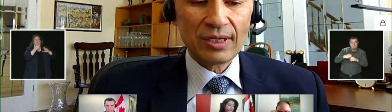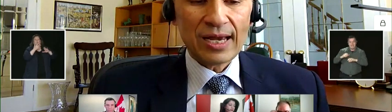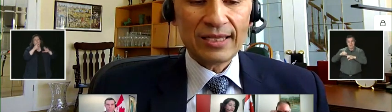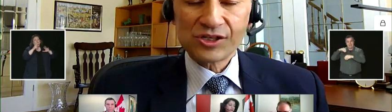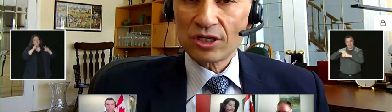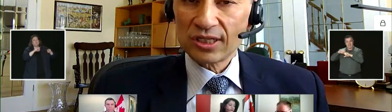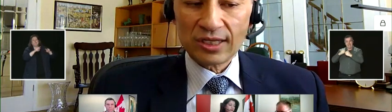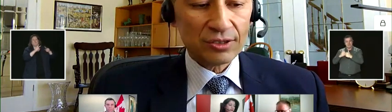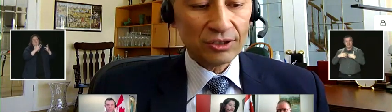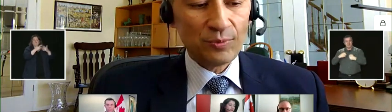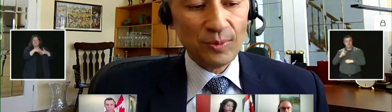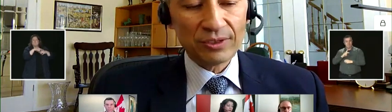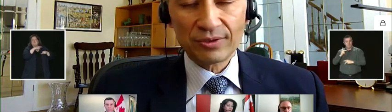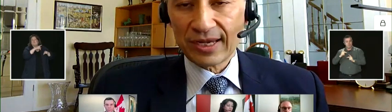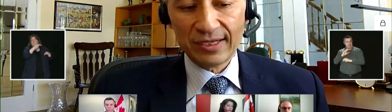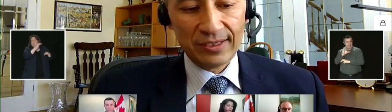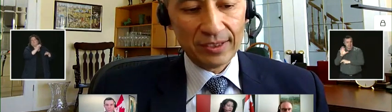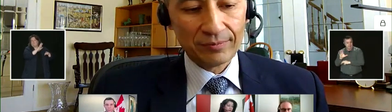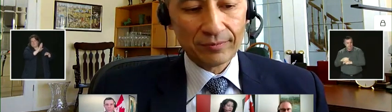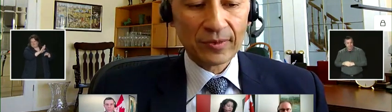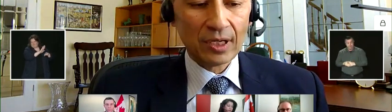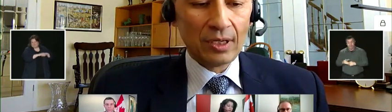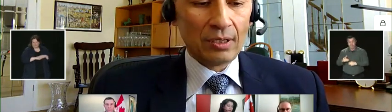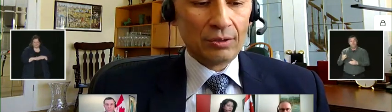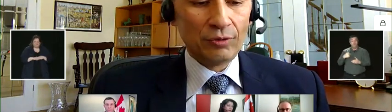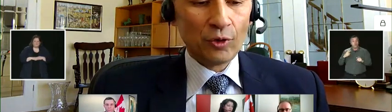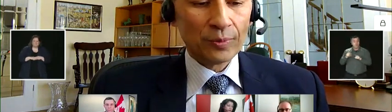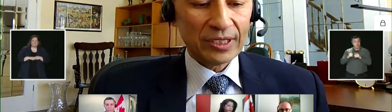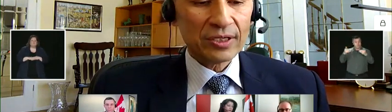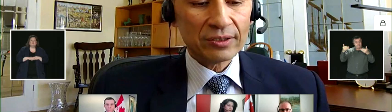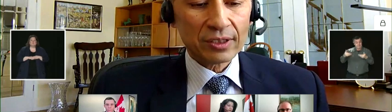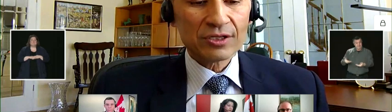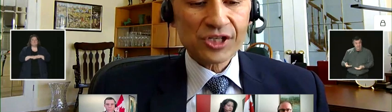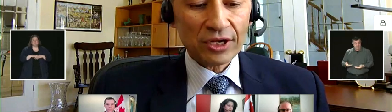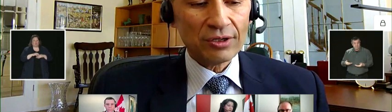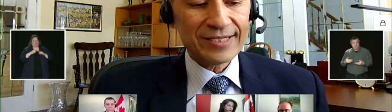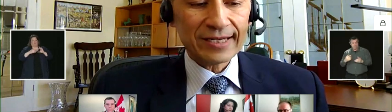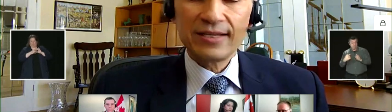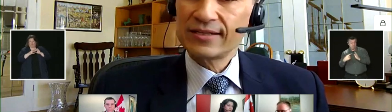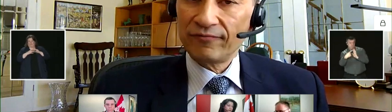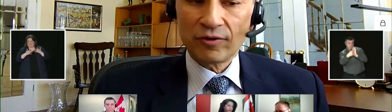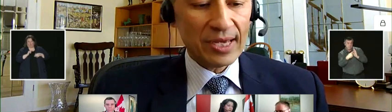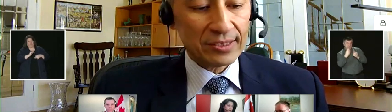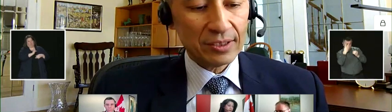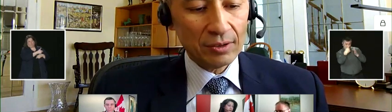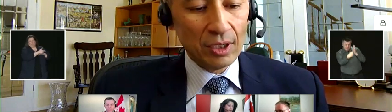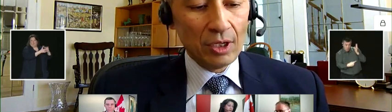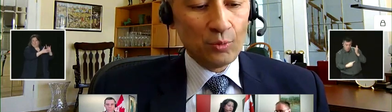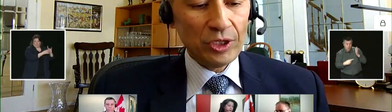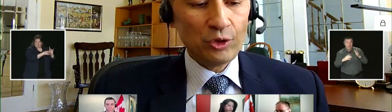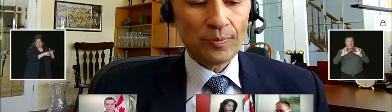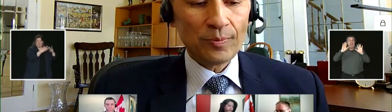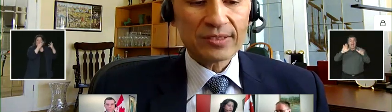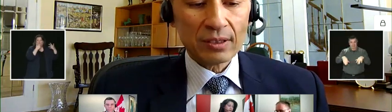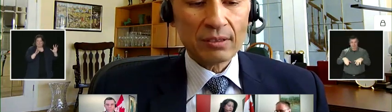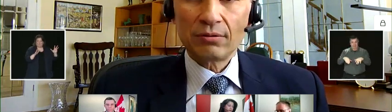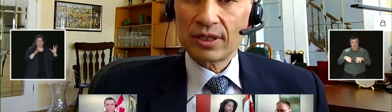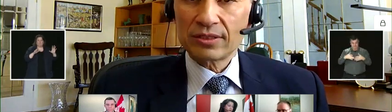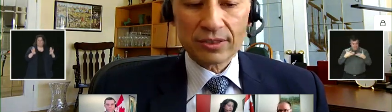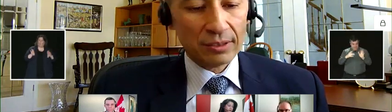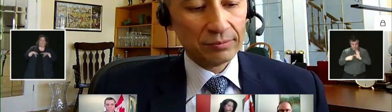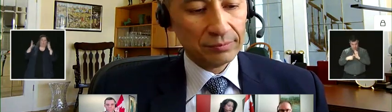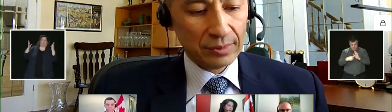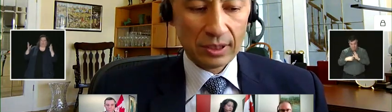opérations à l'Agence de la santé publique du Canada. Nous vous présenterons chacun certaines informations, puis nous passerons